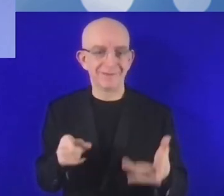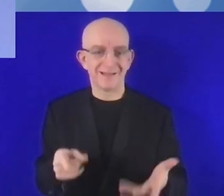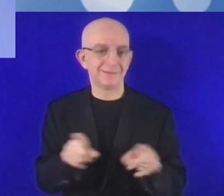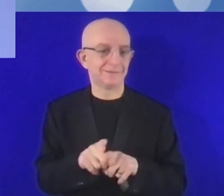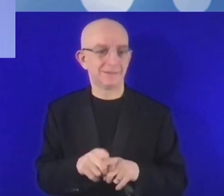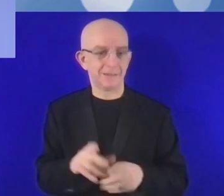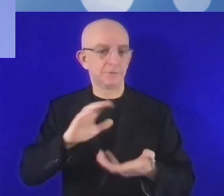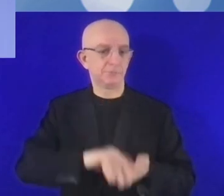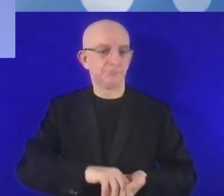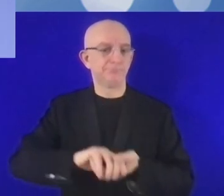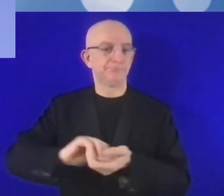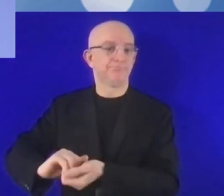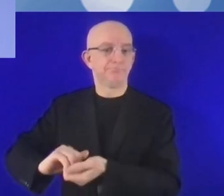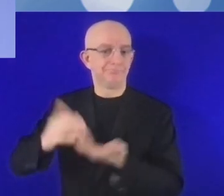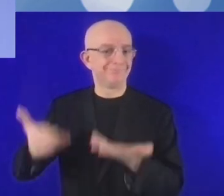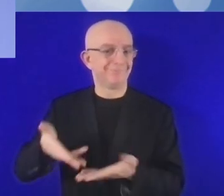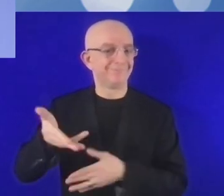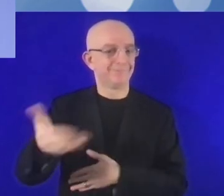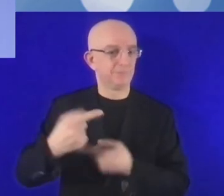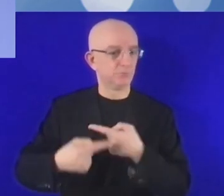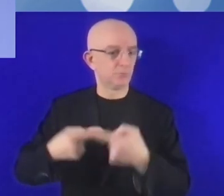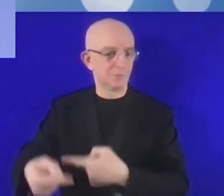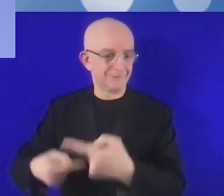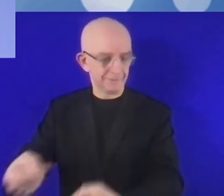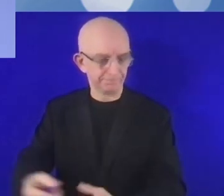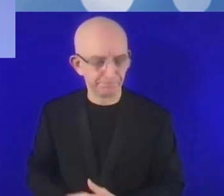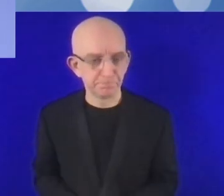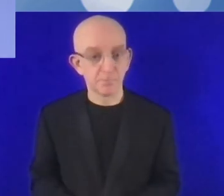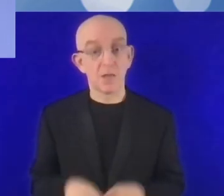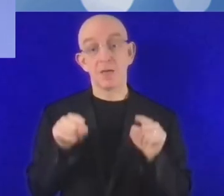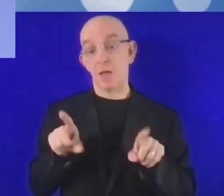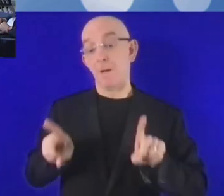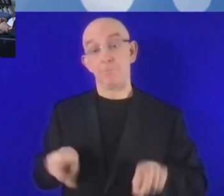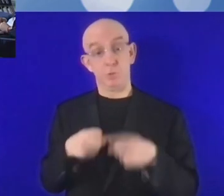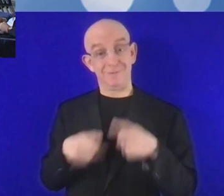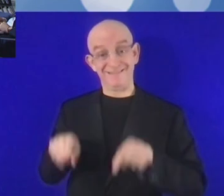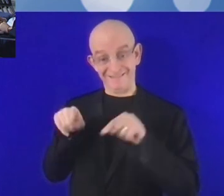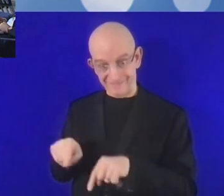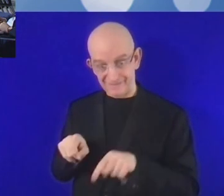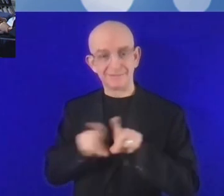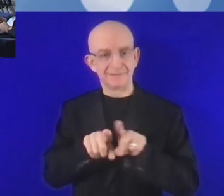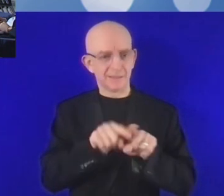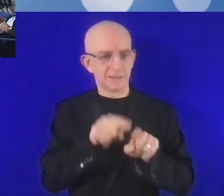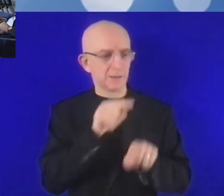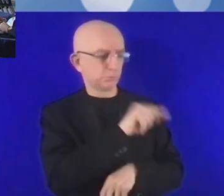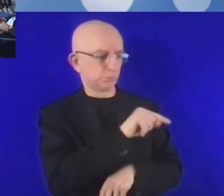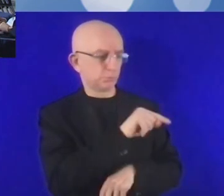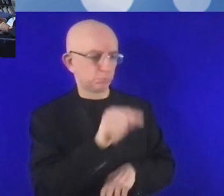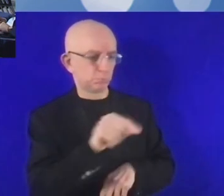естественностью и чувствительностью. В музыке, как и в других темах, очень важными являются